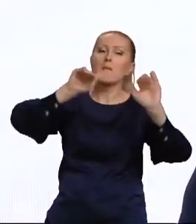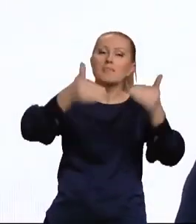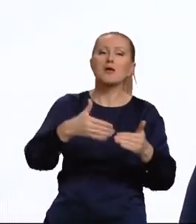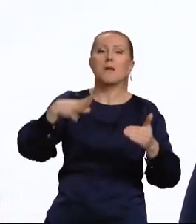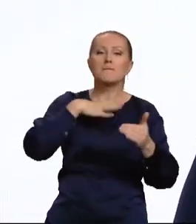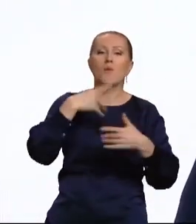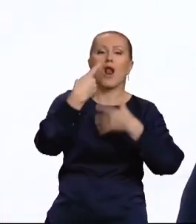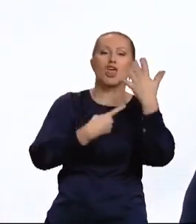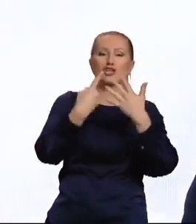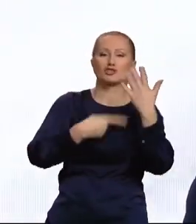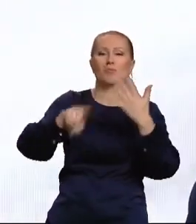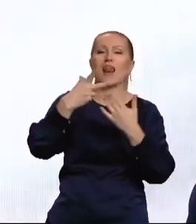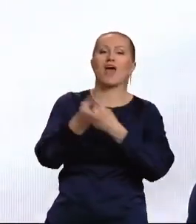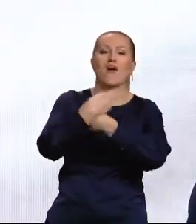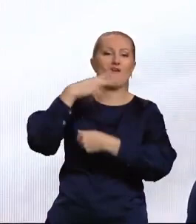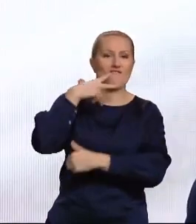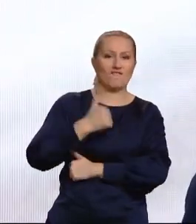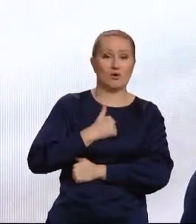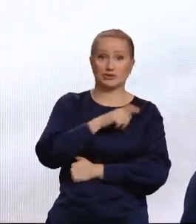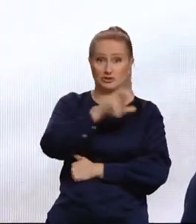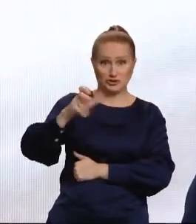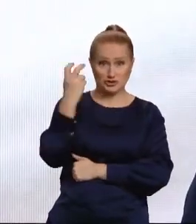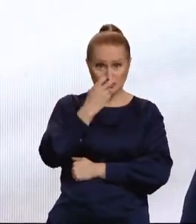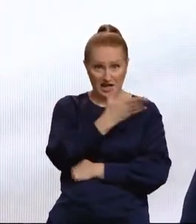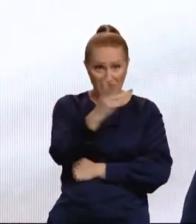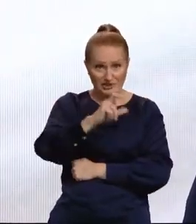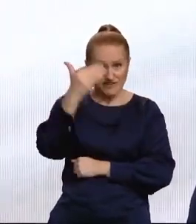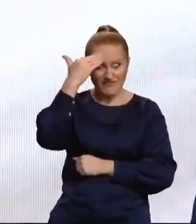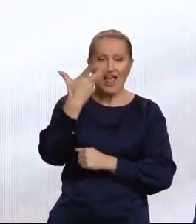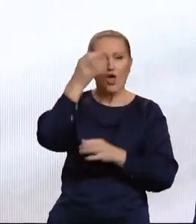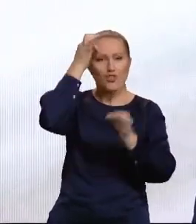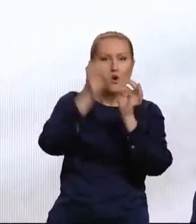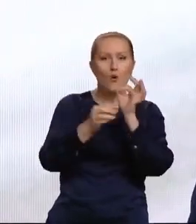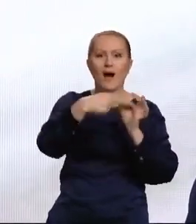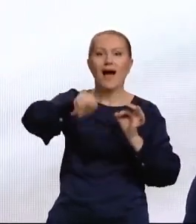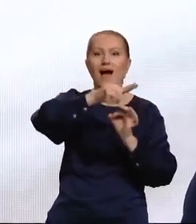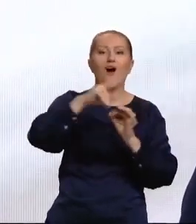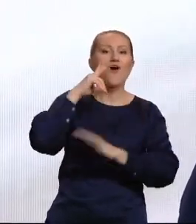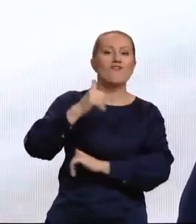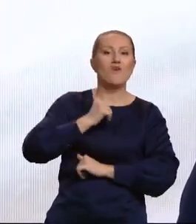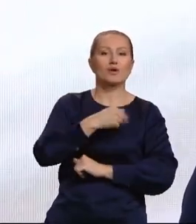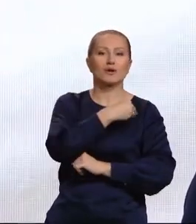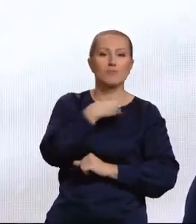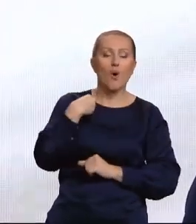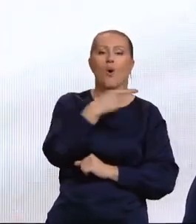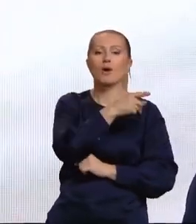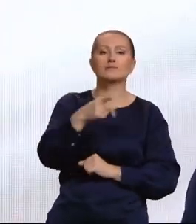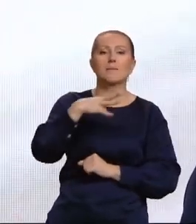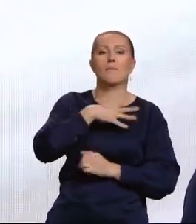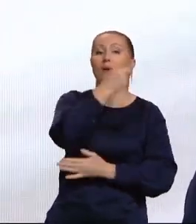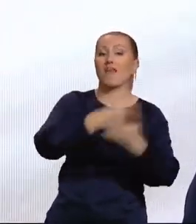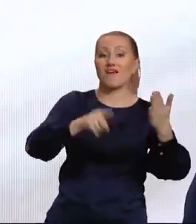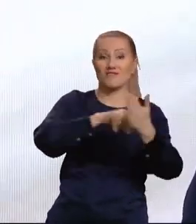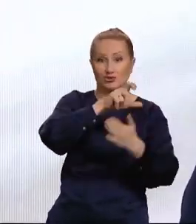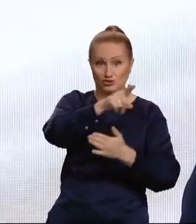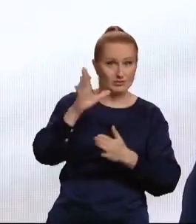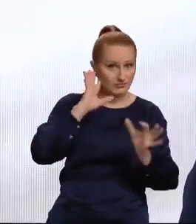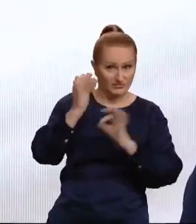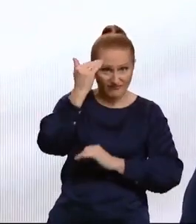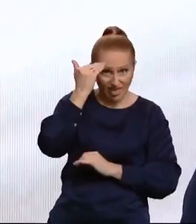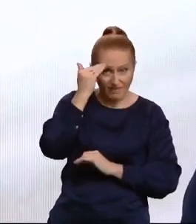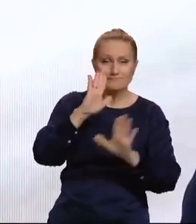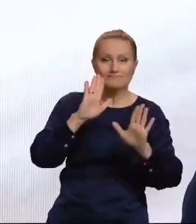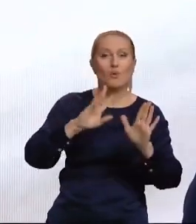liczebność armii. Jestem ciekaw, czy wiedzą Państwo, ile dokładnie jednostek organizacyjnych Armii Polskiej wówczas zlikwidowano.